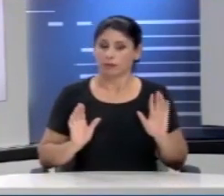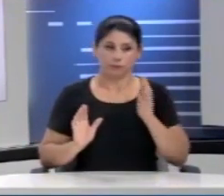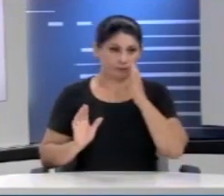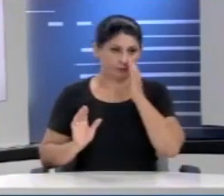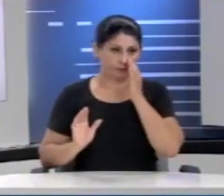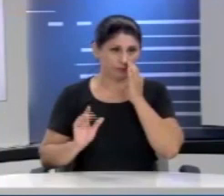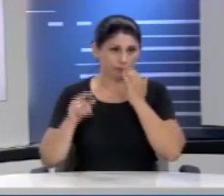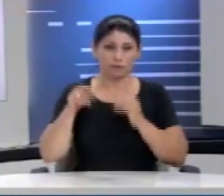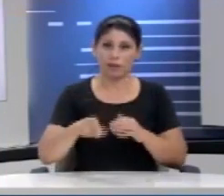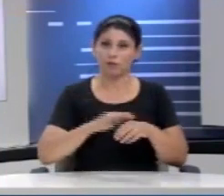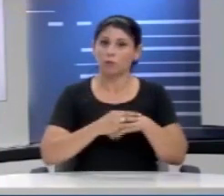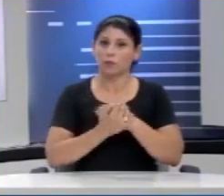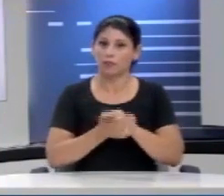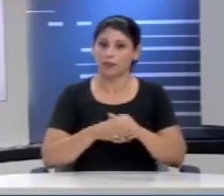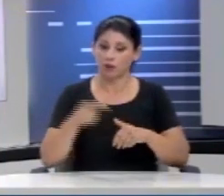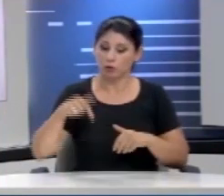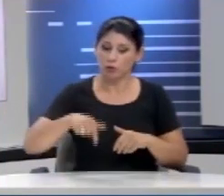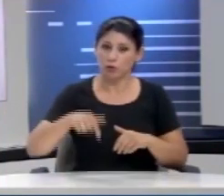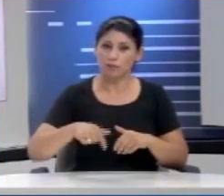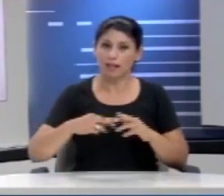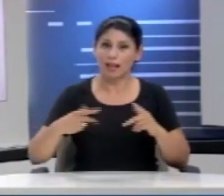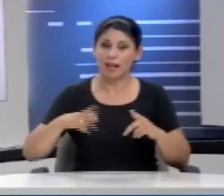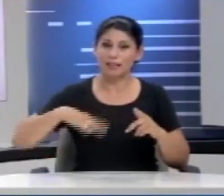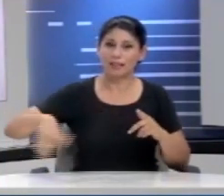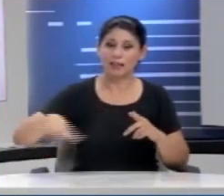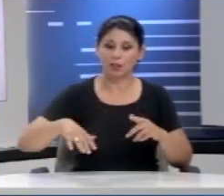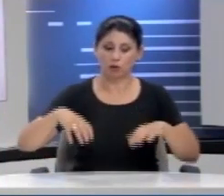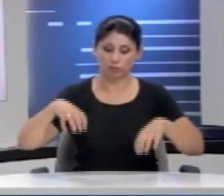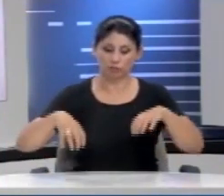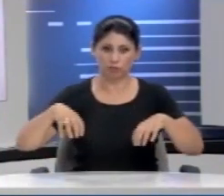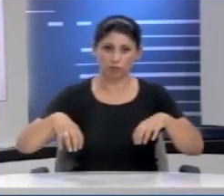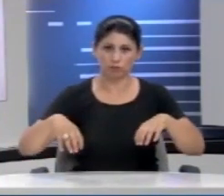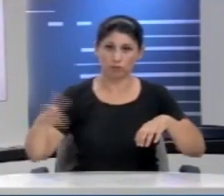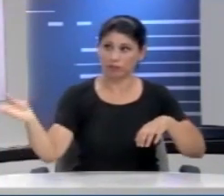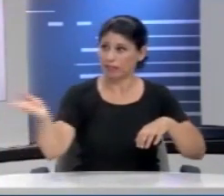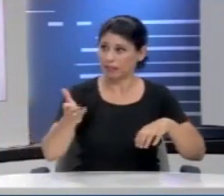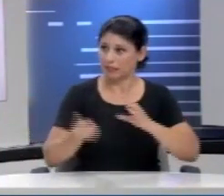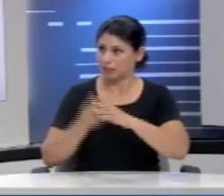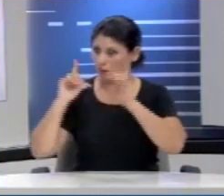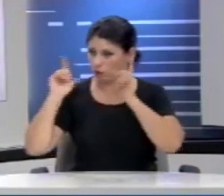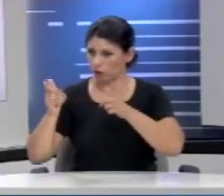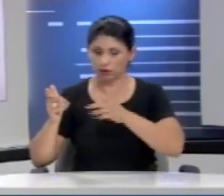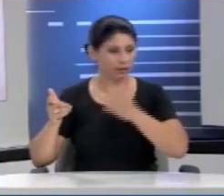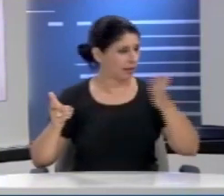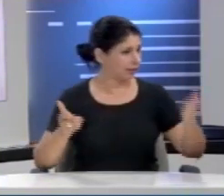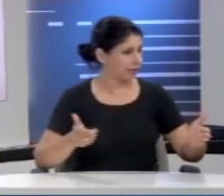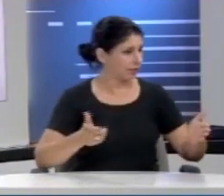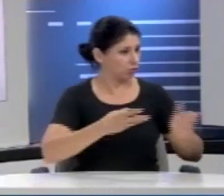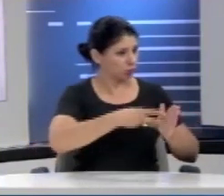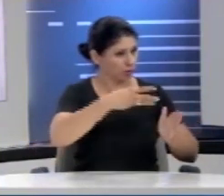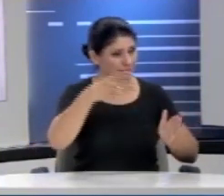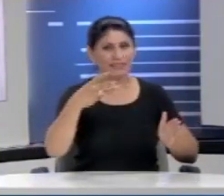που ενδιαφέρει το σημερινό αντιλαϊκό δίπολο και εσάς της Νέας Δημοκρατίας και εσάς του